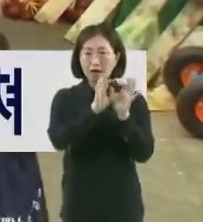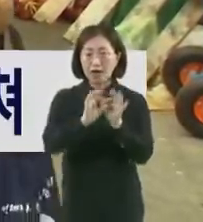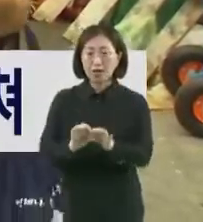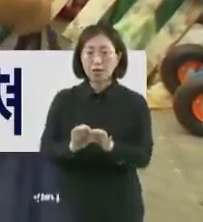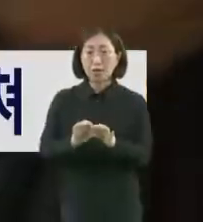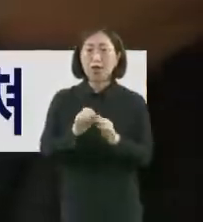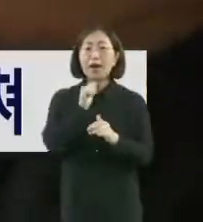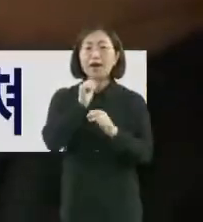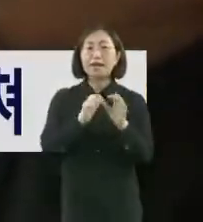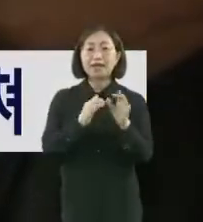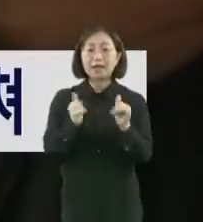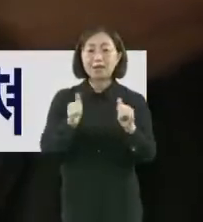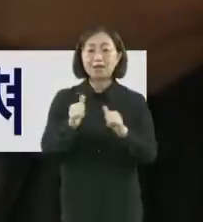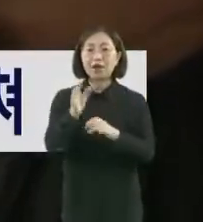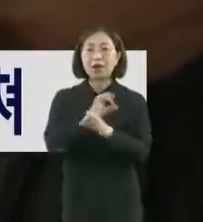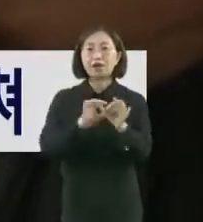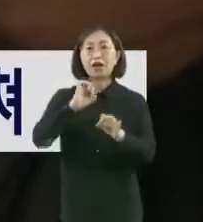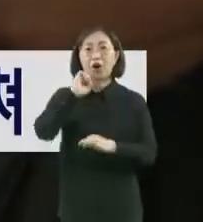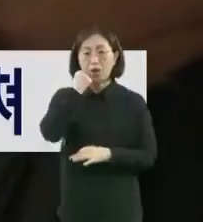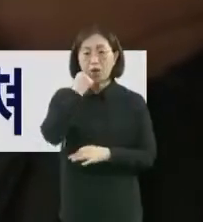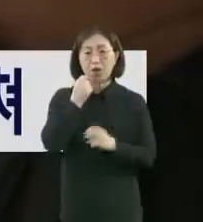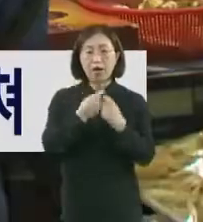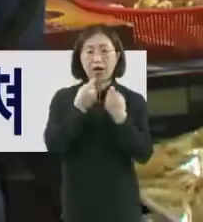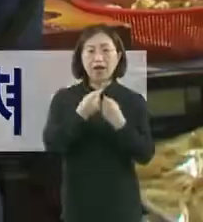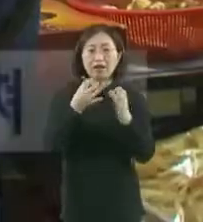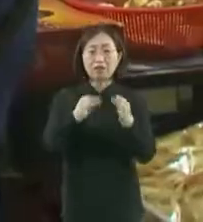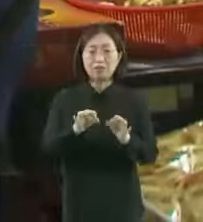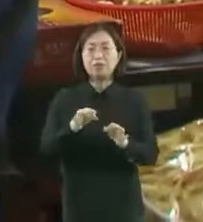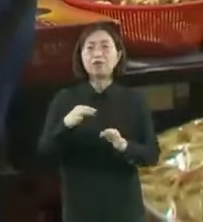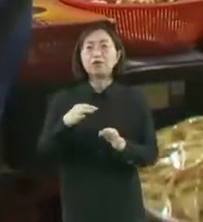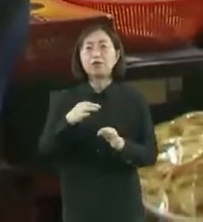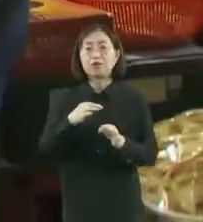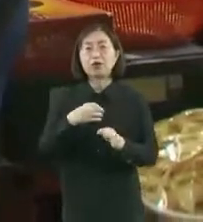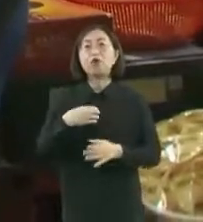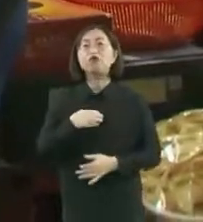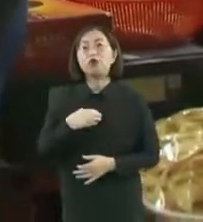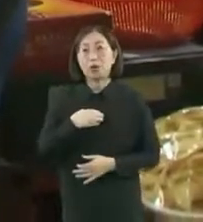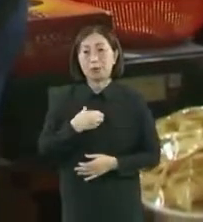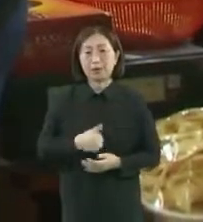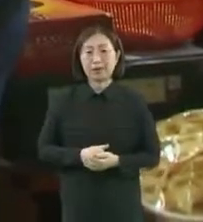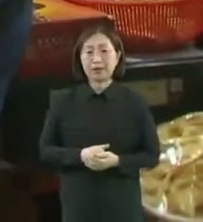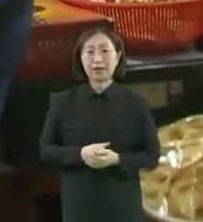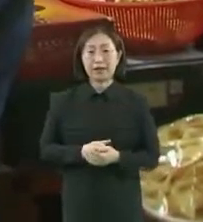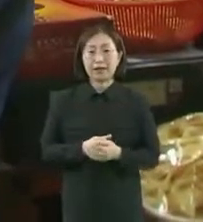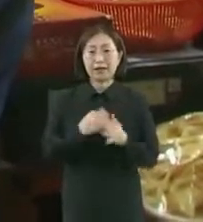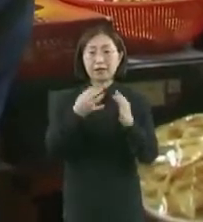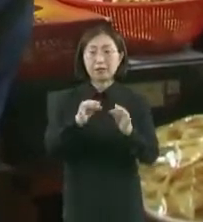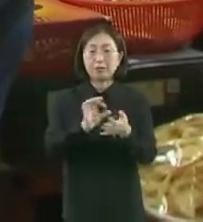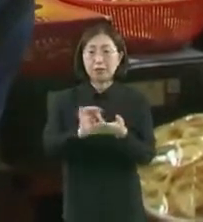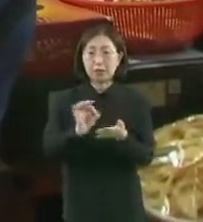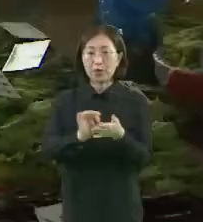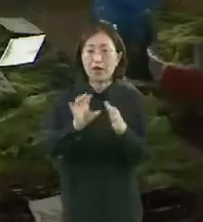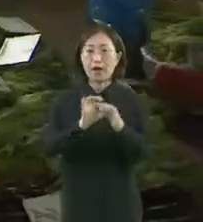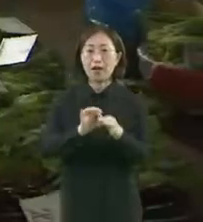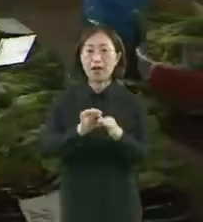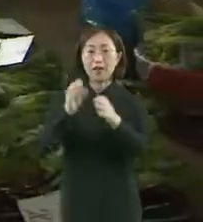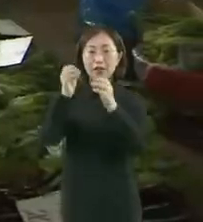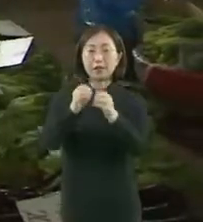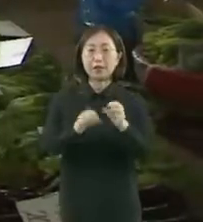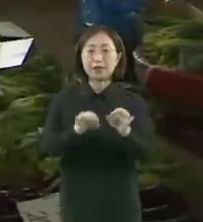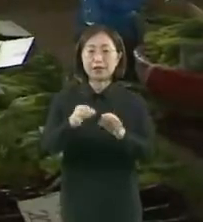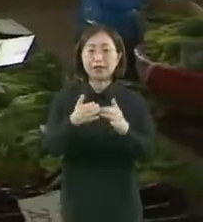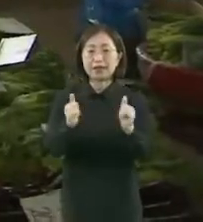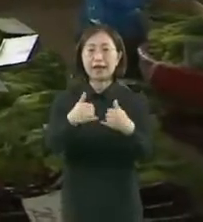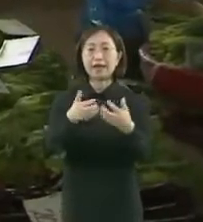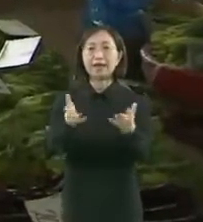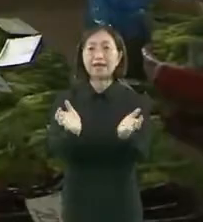경제가 어려워져 불법 사금융에 대한 피해가 우려되는 상황에서 진행됐으며 금융 이용과 관련한 전통시장 상인